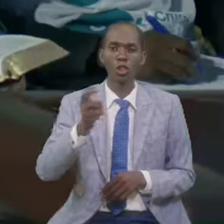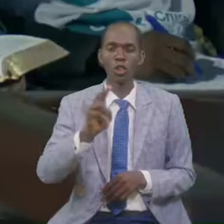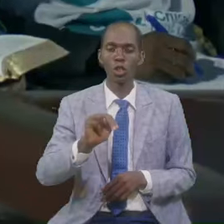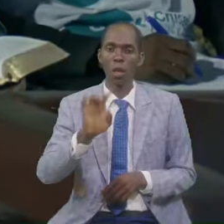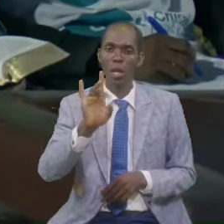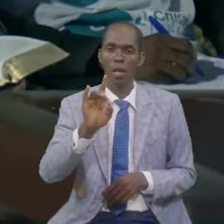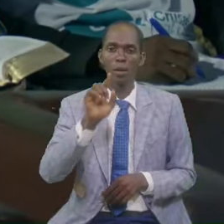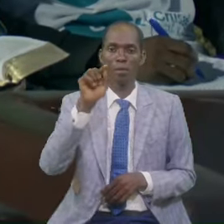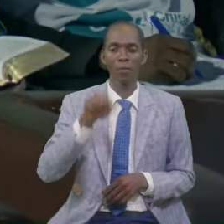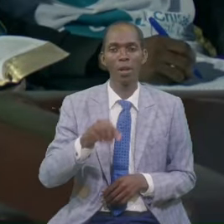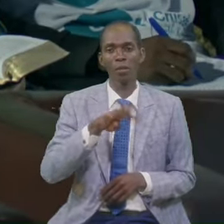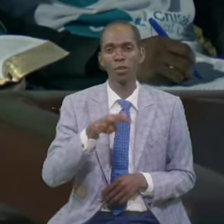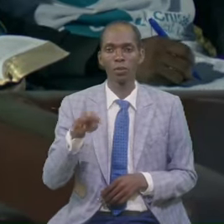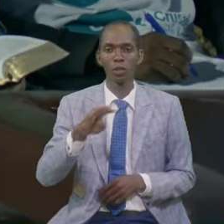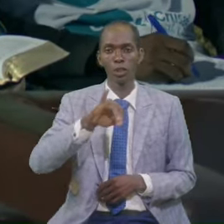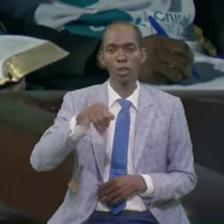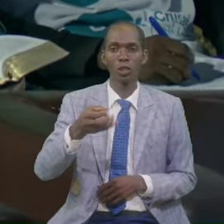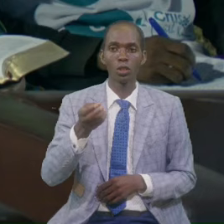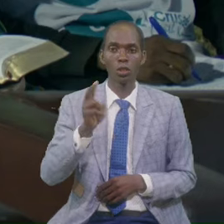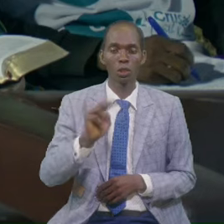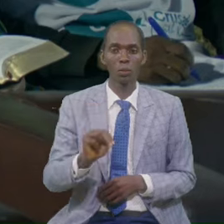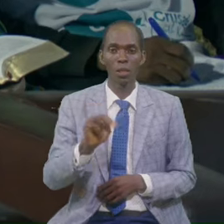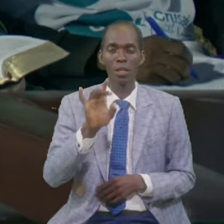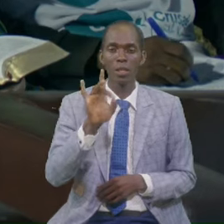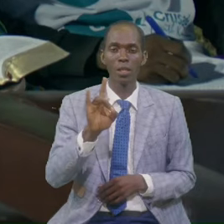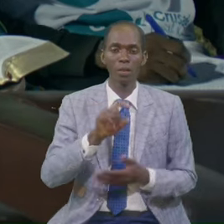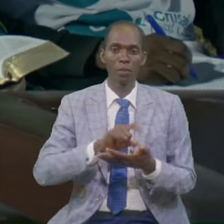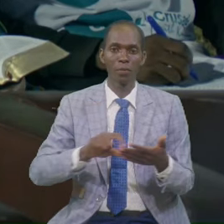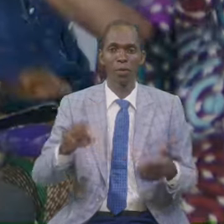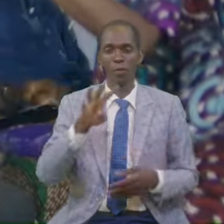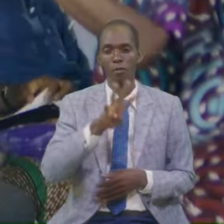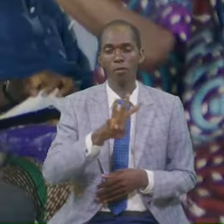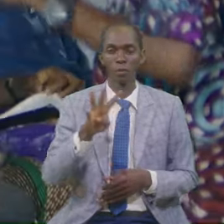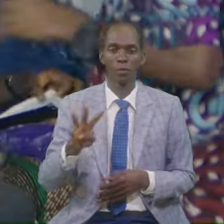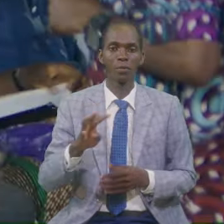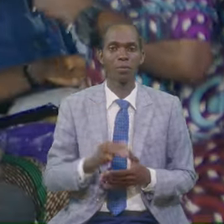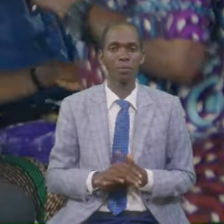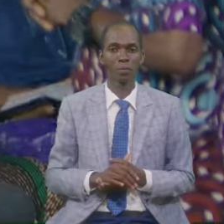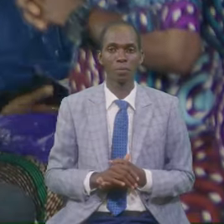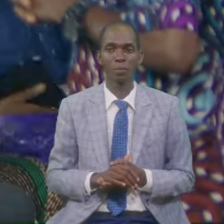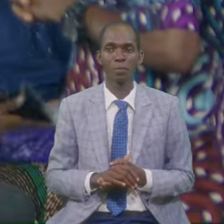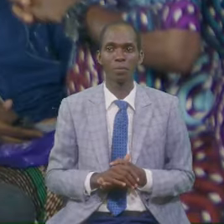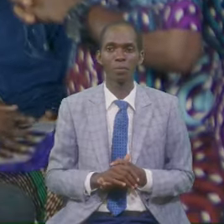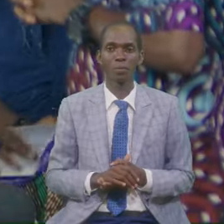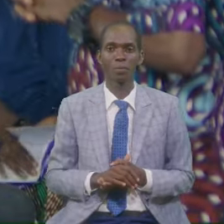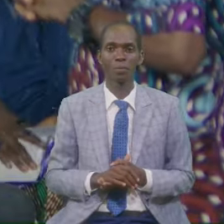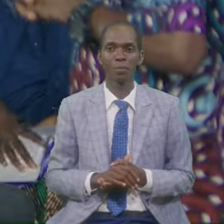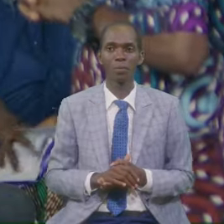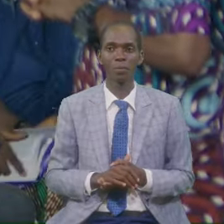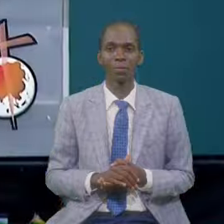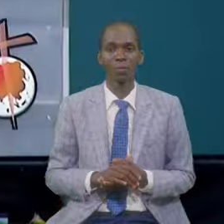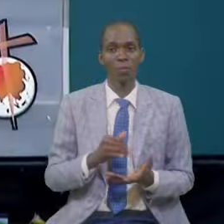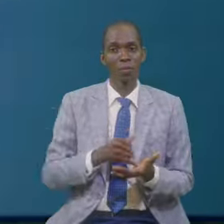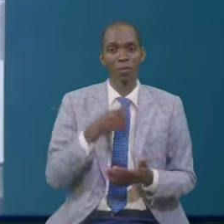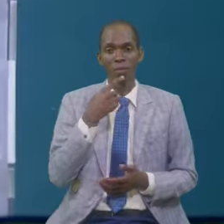సువార్త 8:44 మనం చూస్తే. John chapter 8 verse 44. యోహాను సువార్త 8:44 లో. He says, ye